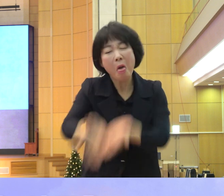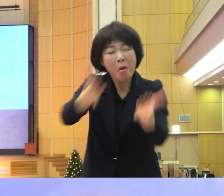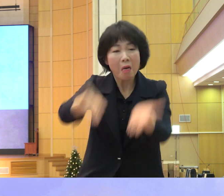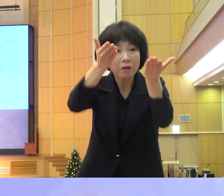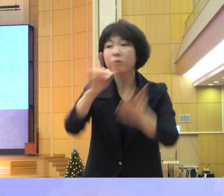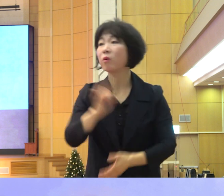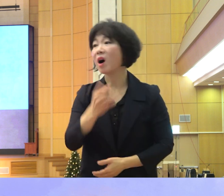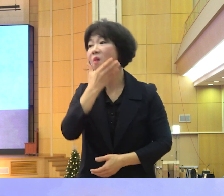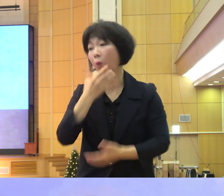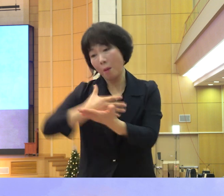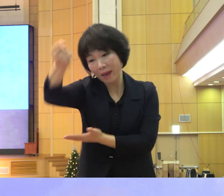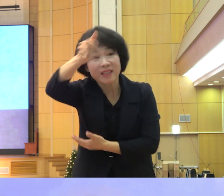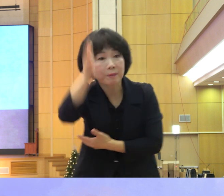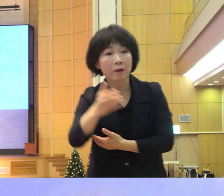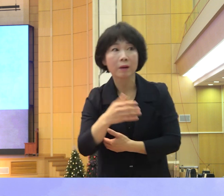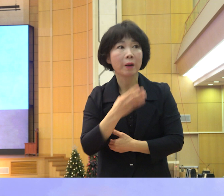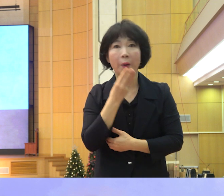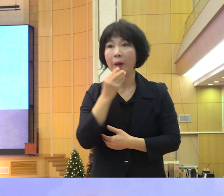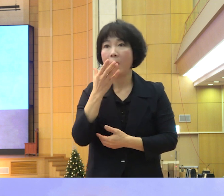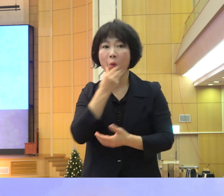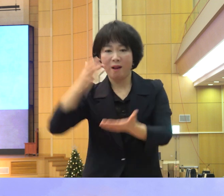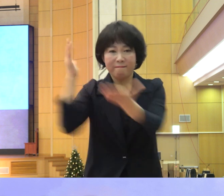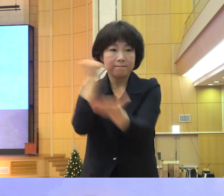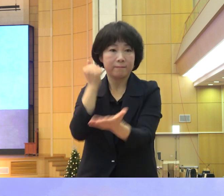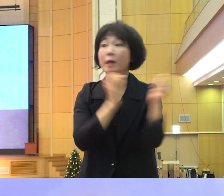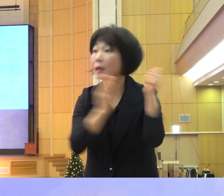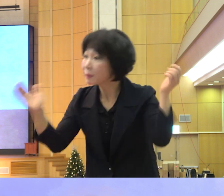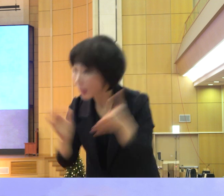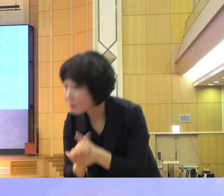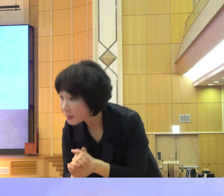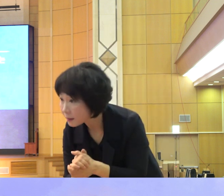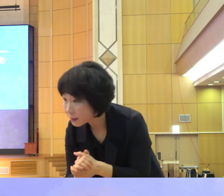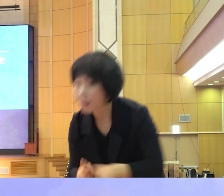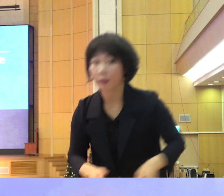나중 됩니까? 히브리서 10장 26절입니다.